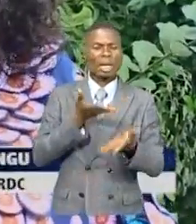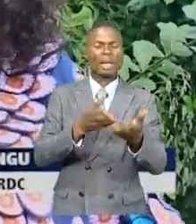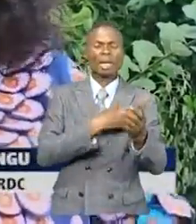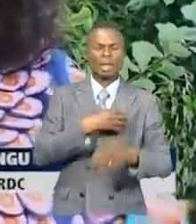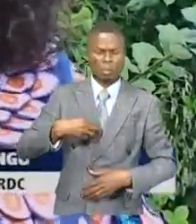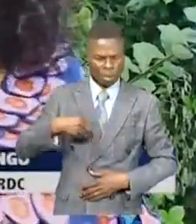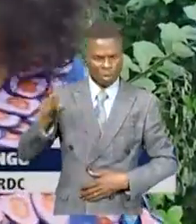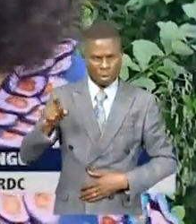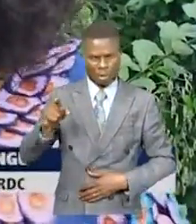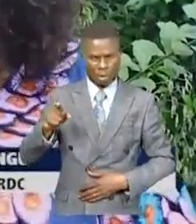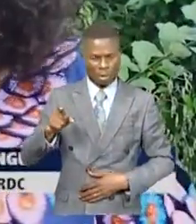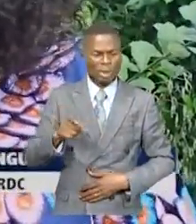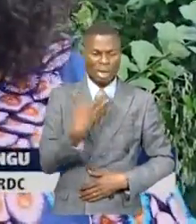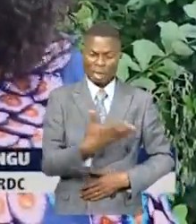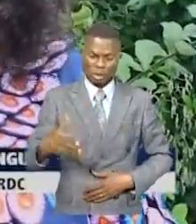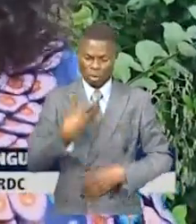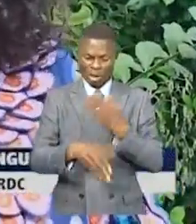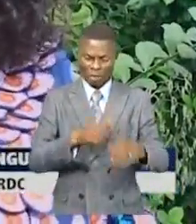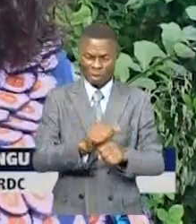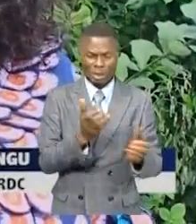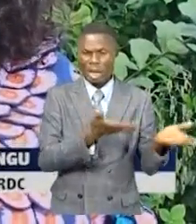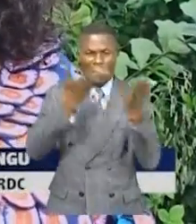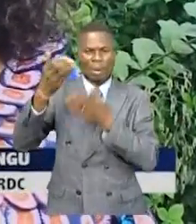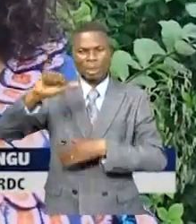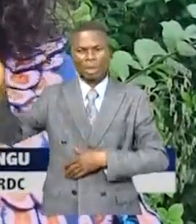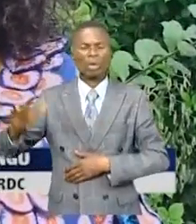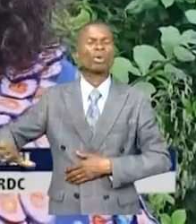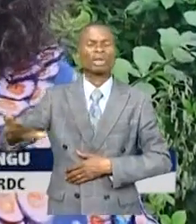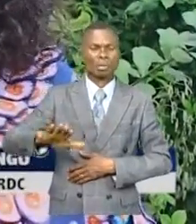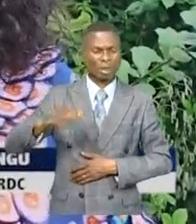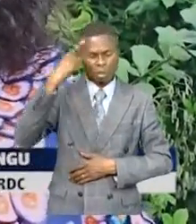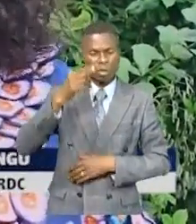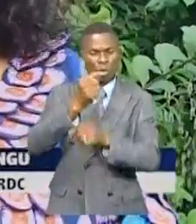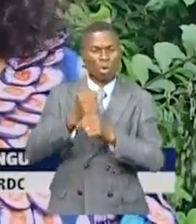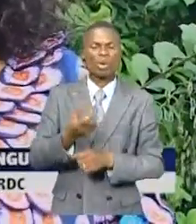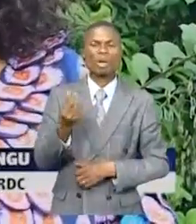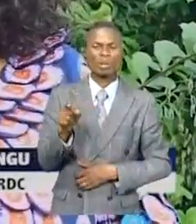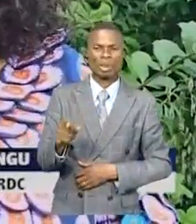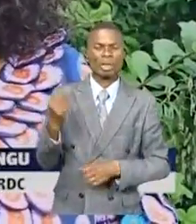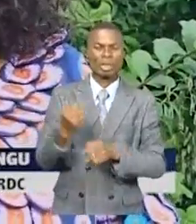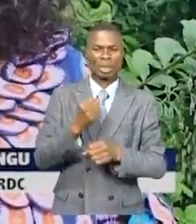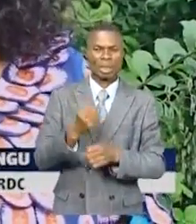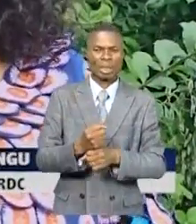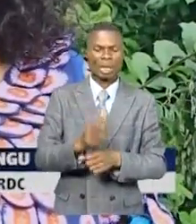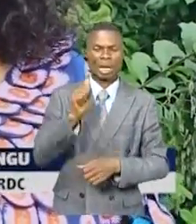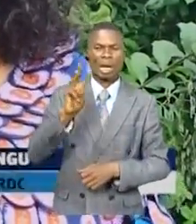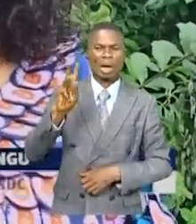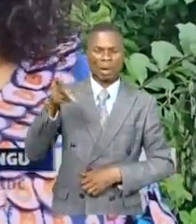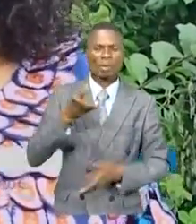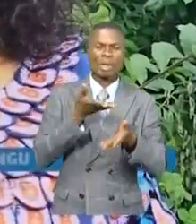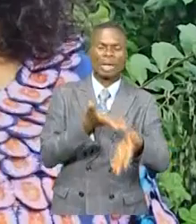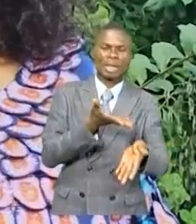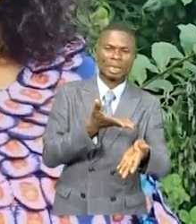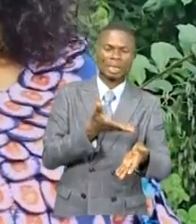à rédiger les business plans, business plans pour avoir des financements. Le travail d'AWEP sera d'accompagner les